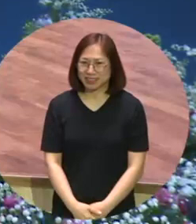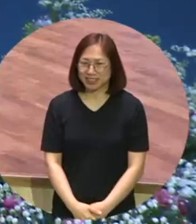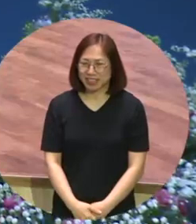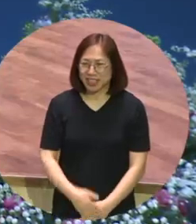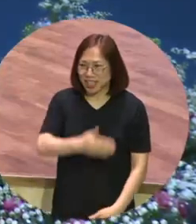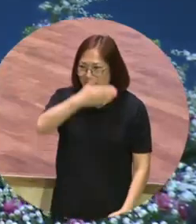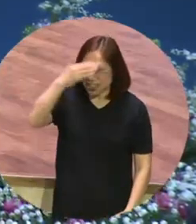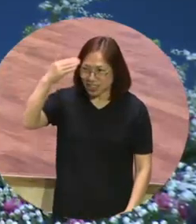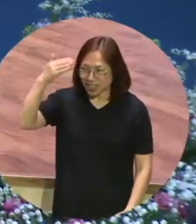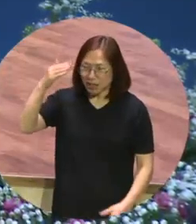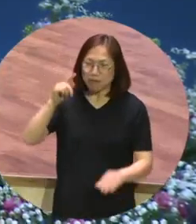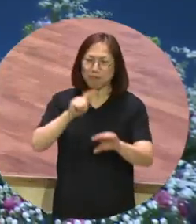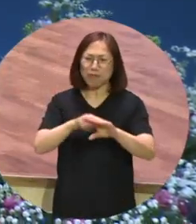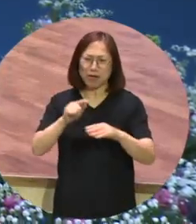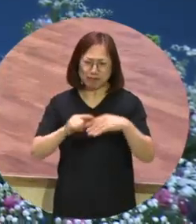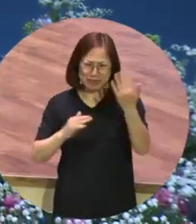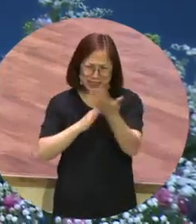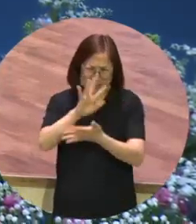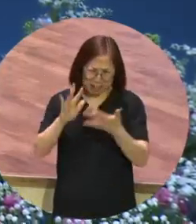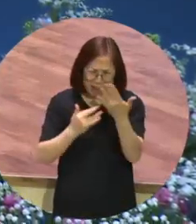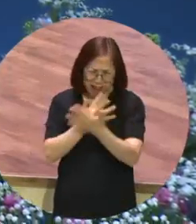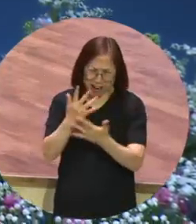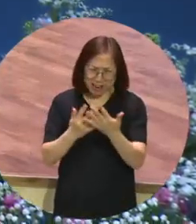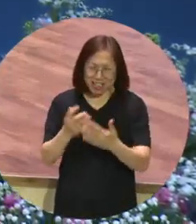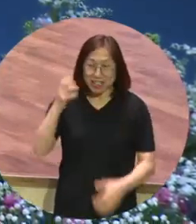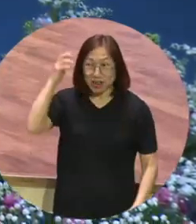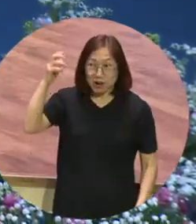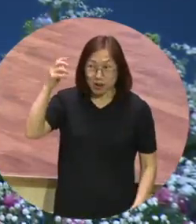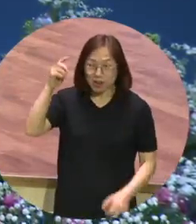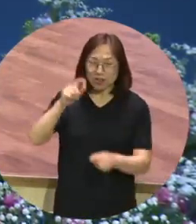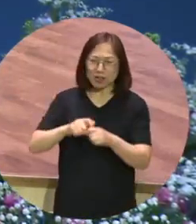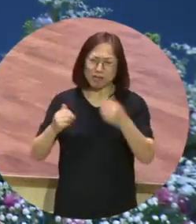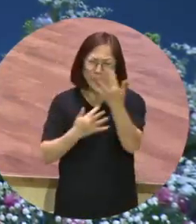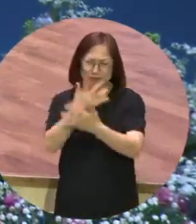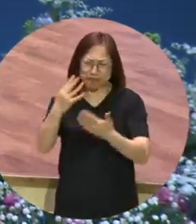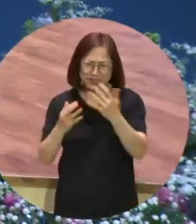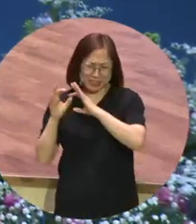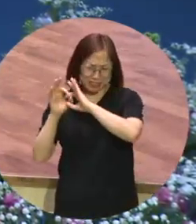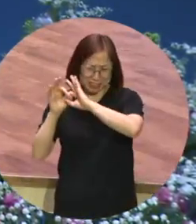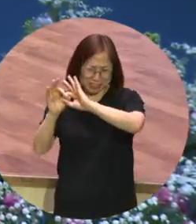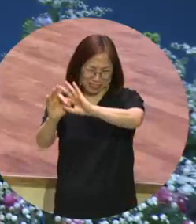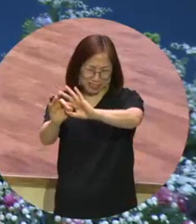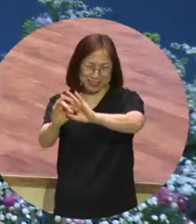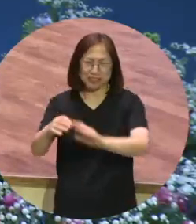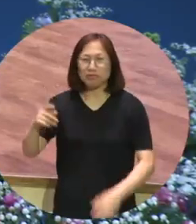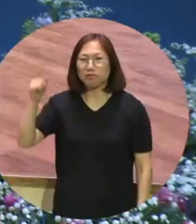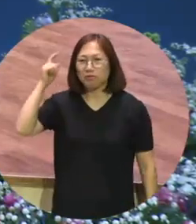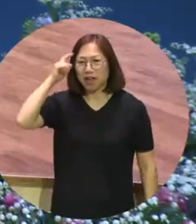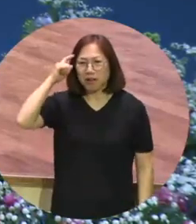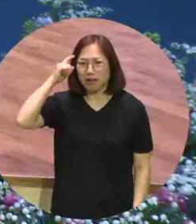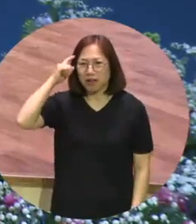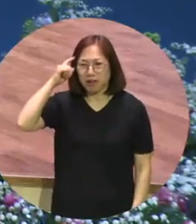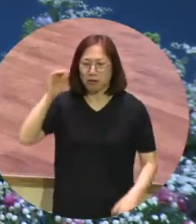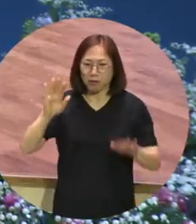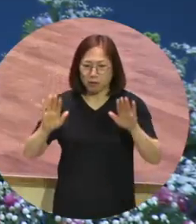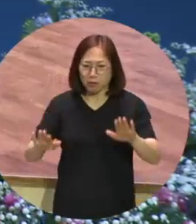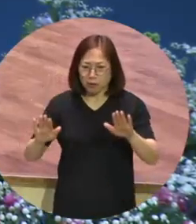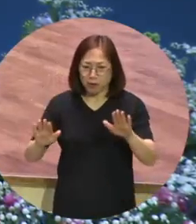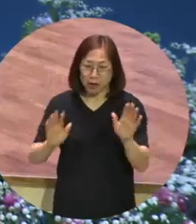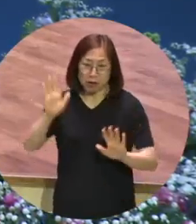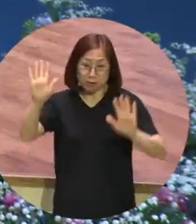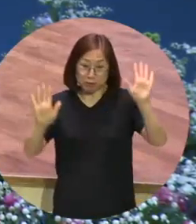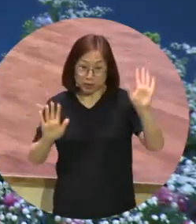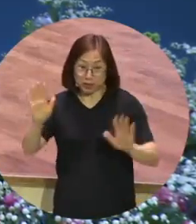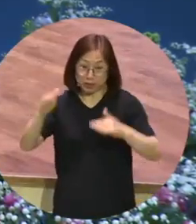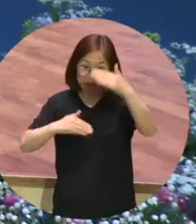스파크가 계속해서 그냥 이 영적으로 일어나야 돼요. 왜 오늘 그 뮤지컬